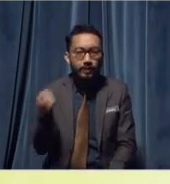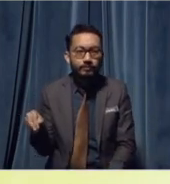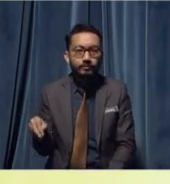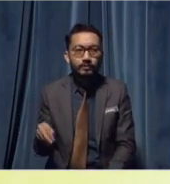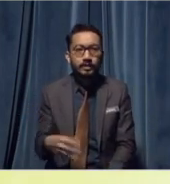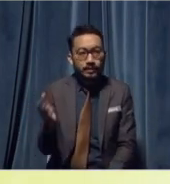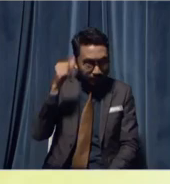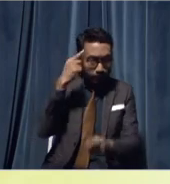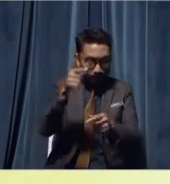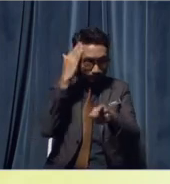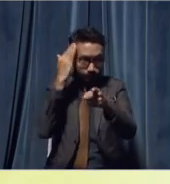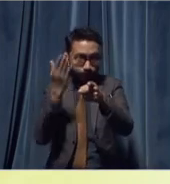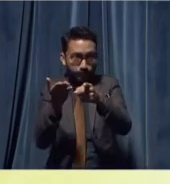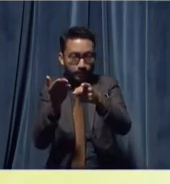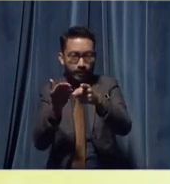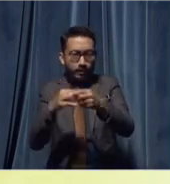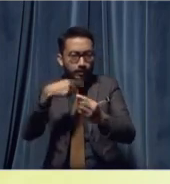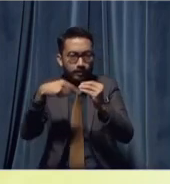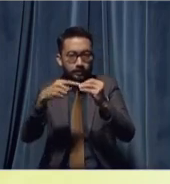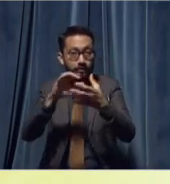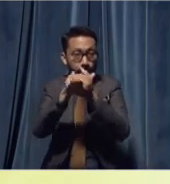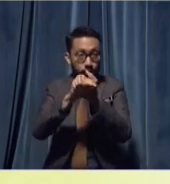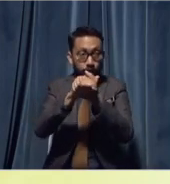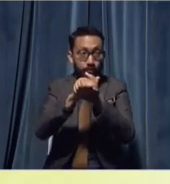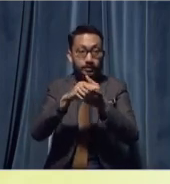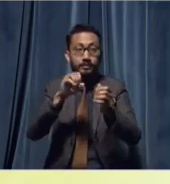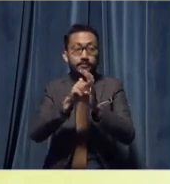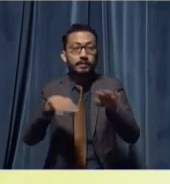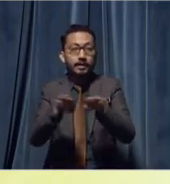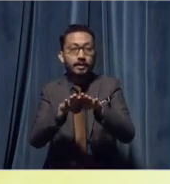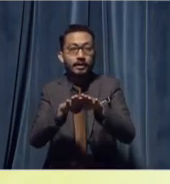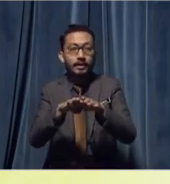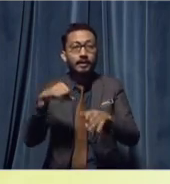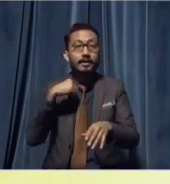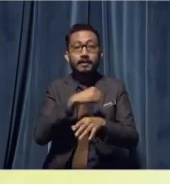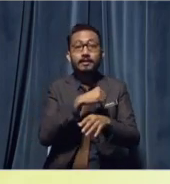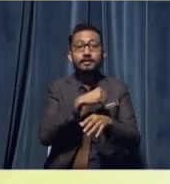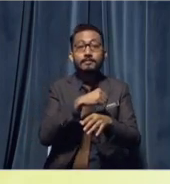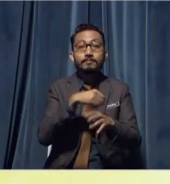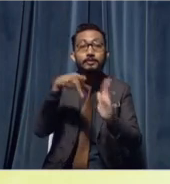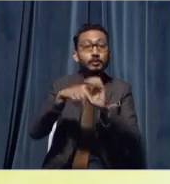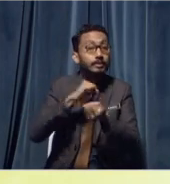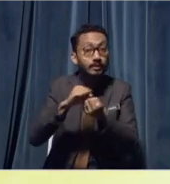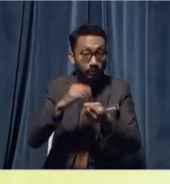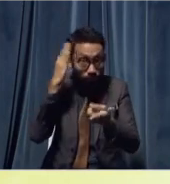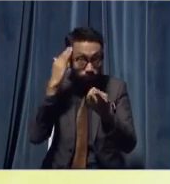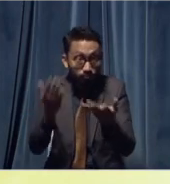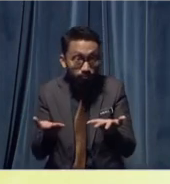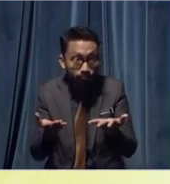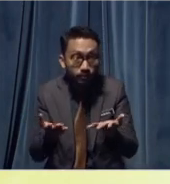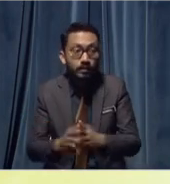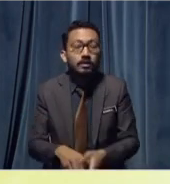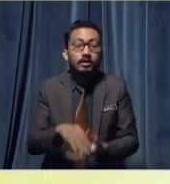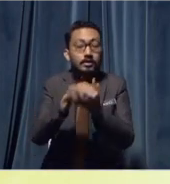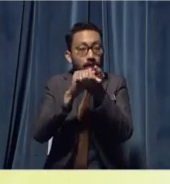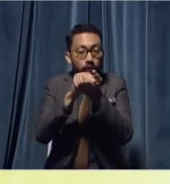Murid-murid masih ingat mengenai sabun sebagai ejen pencuci? Sabun merupakan garam